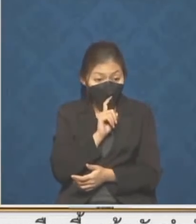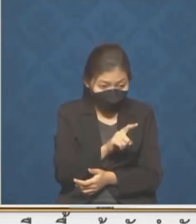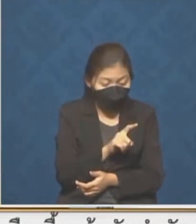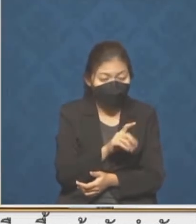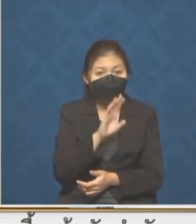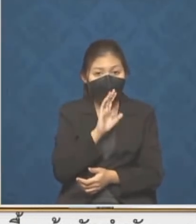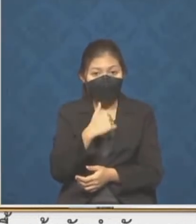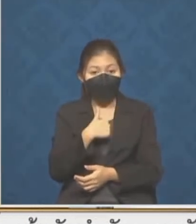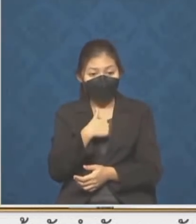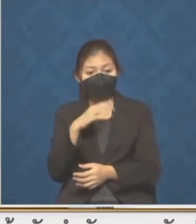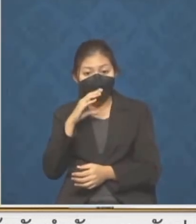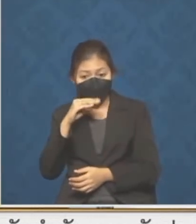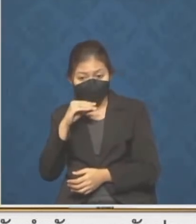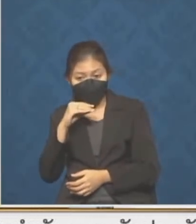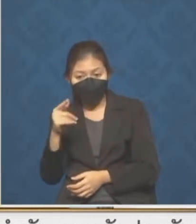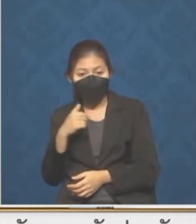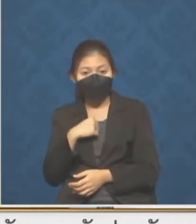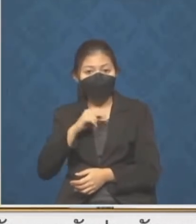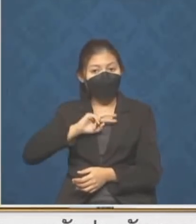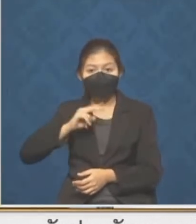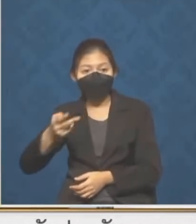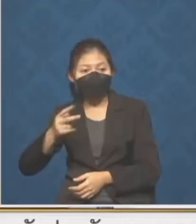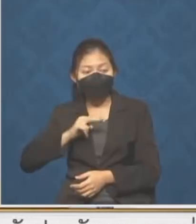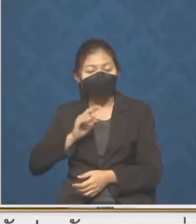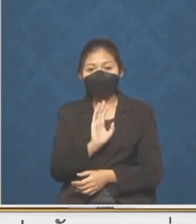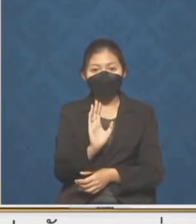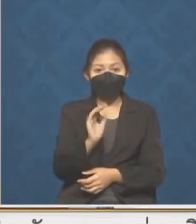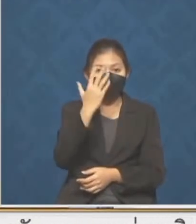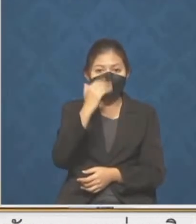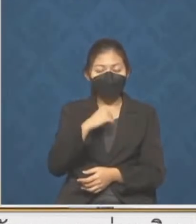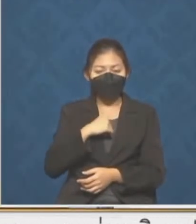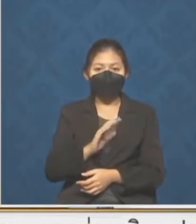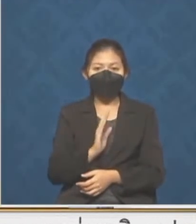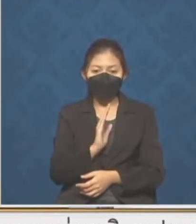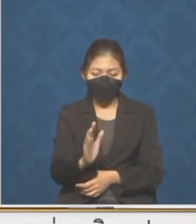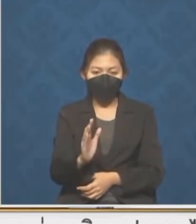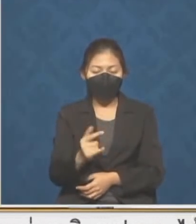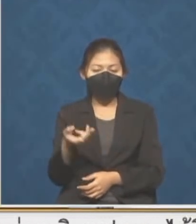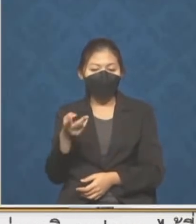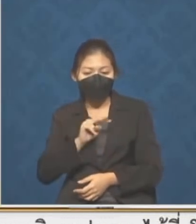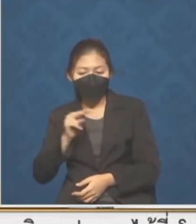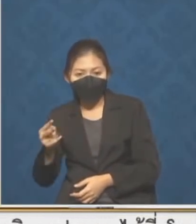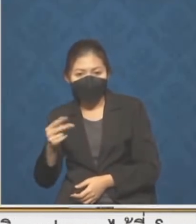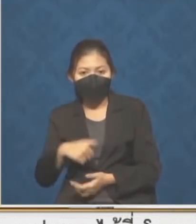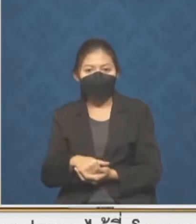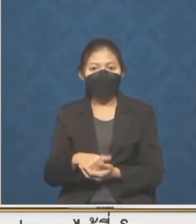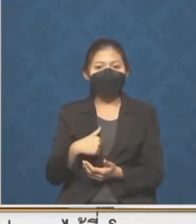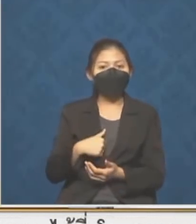ให้ผมเป็นคนพูดเนี่ยผมจะไม่กลับไปกลับมานะเพราะผมถือว่าการกลับไปกลับมาคือการตระบัด